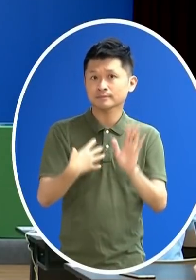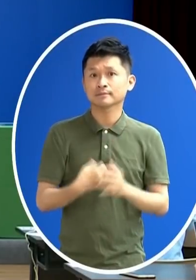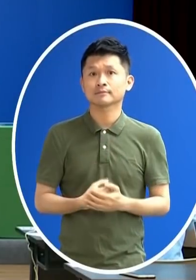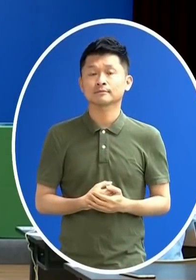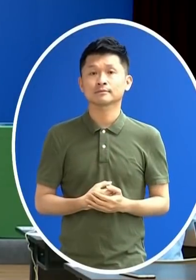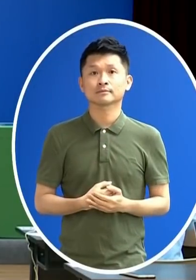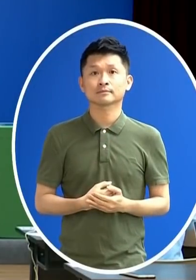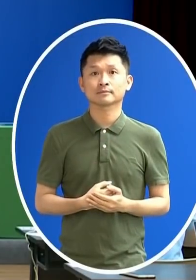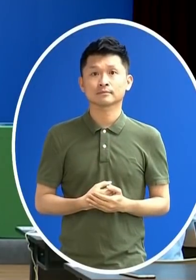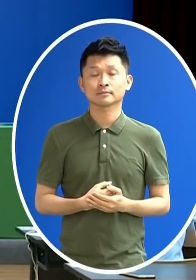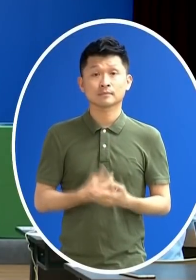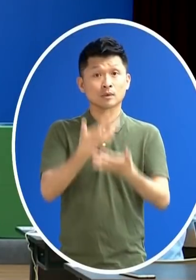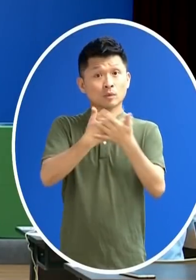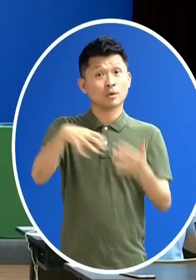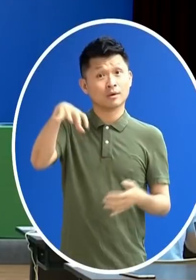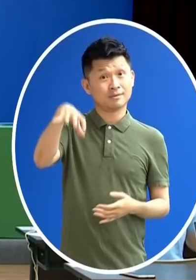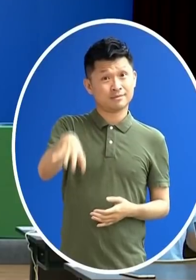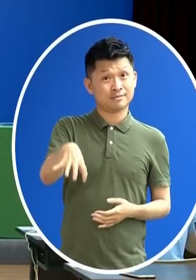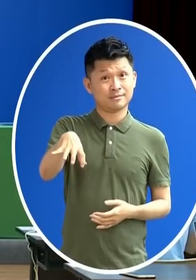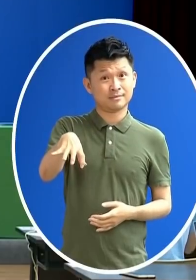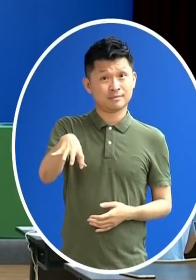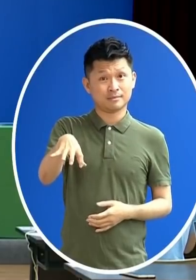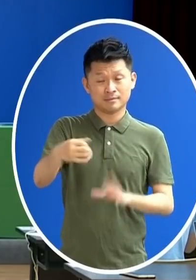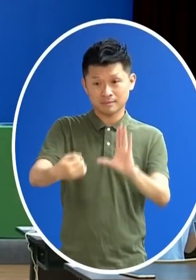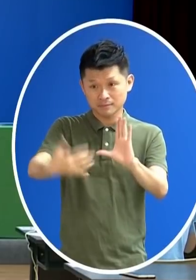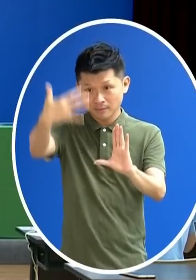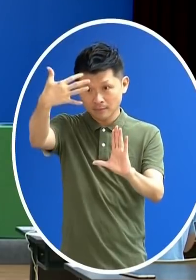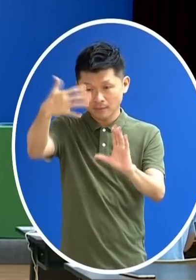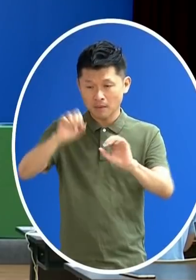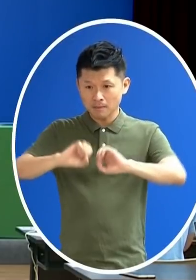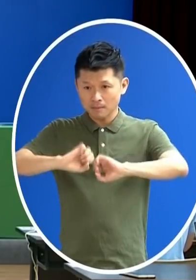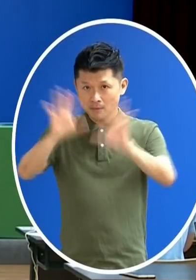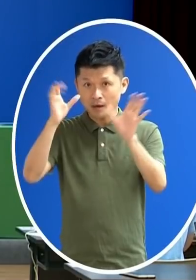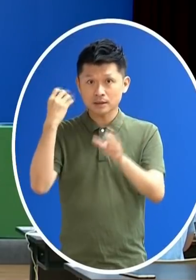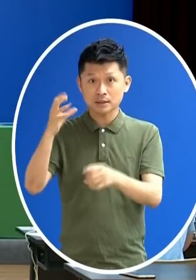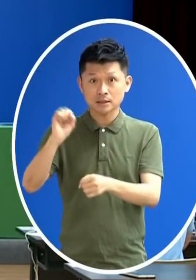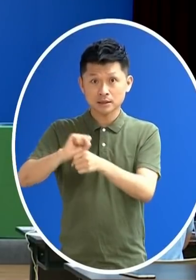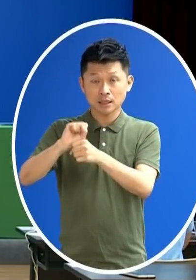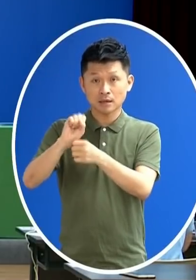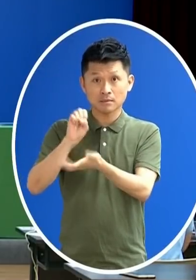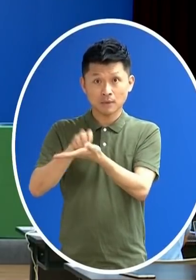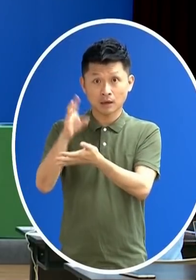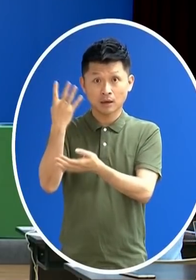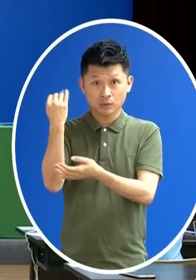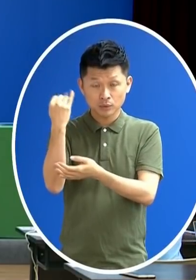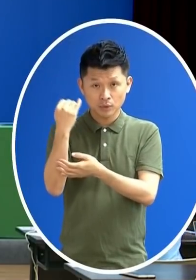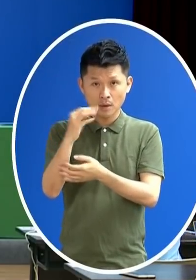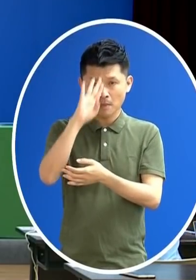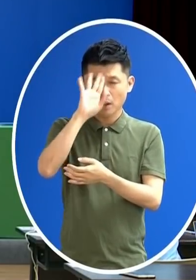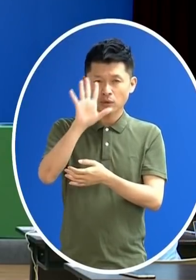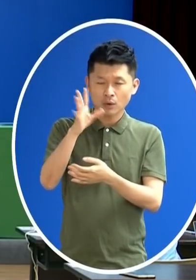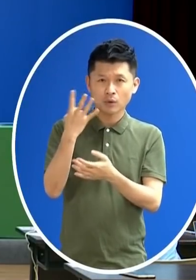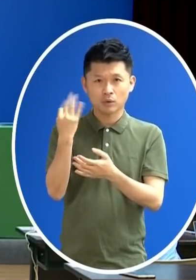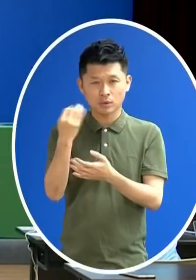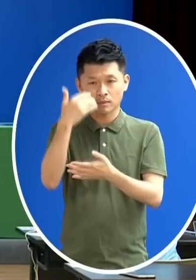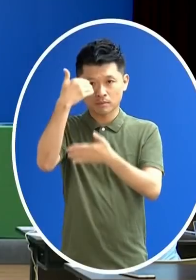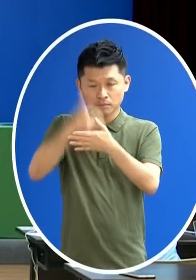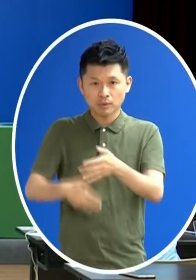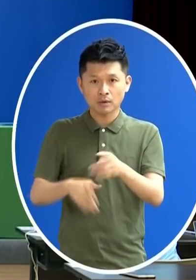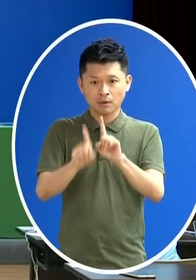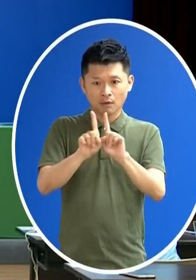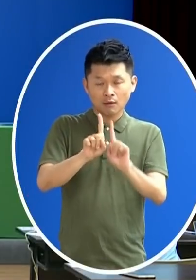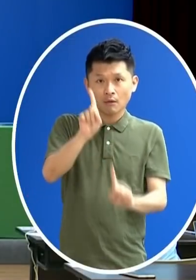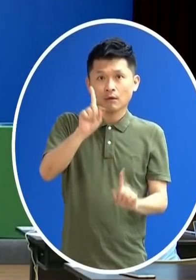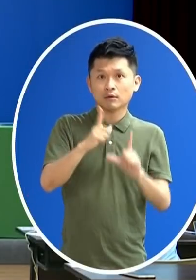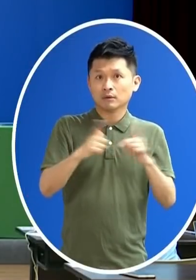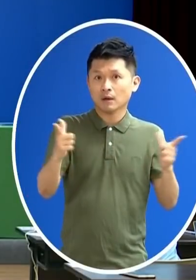么在这个网站上面的这个公布的新增通报数还有排除数确诊数扣下来之后落差会这